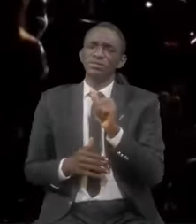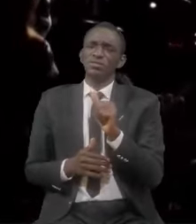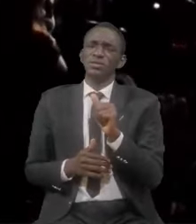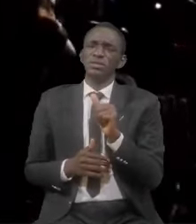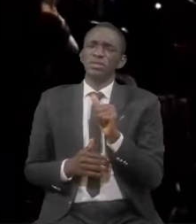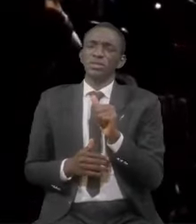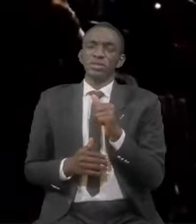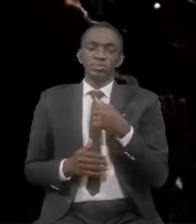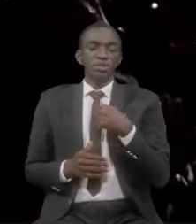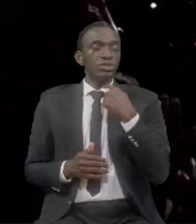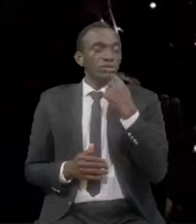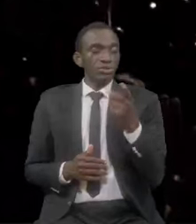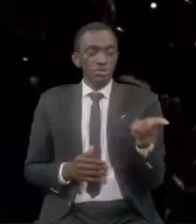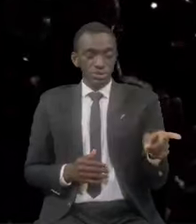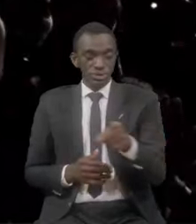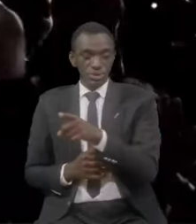Et ils t'ont dit